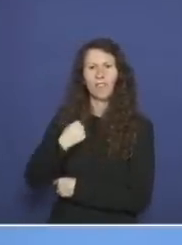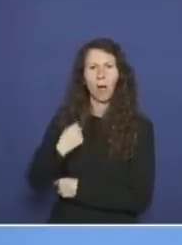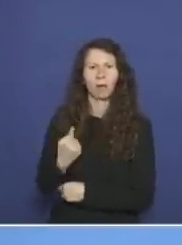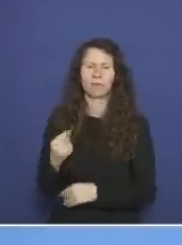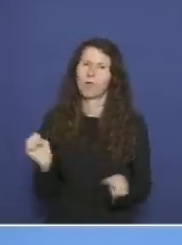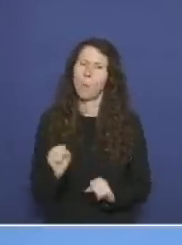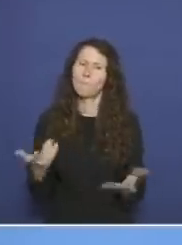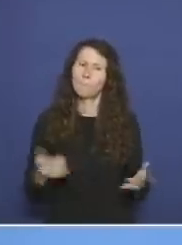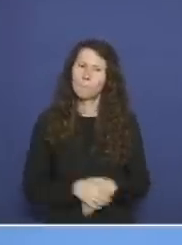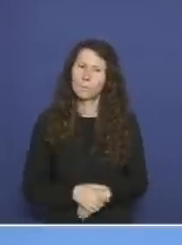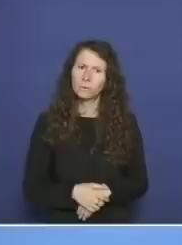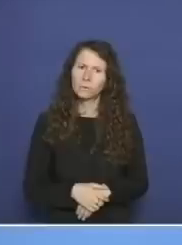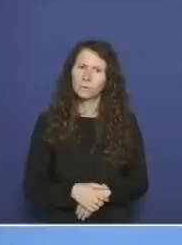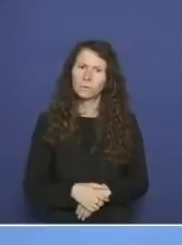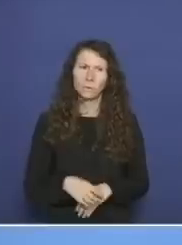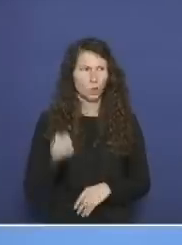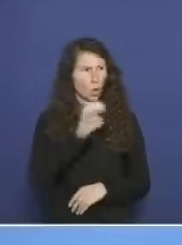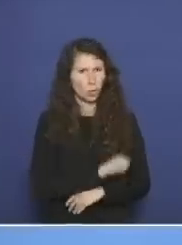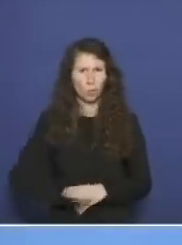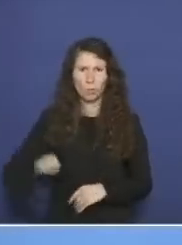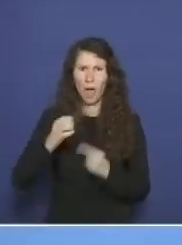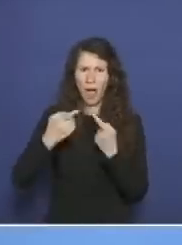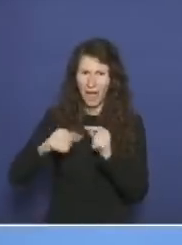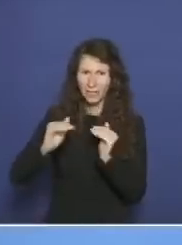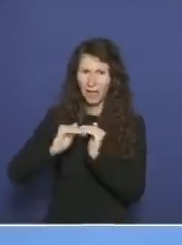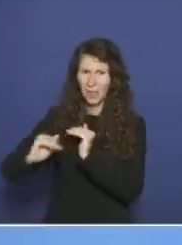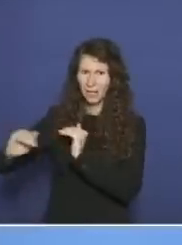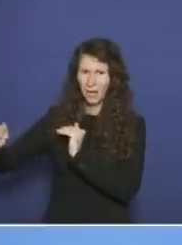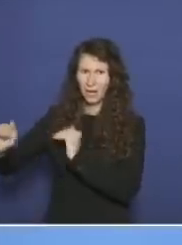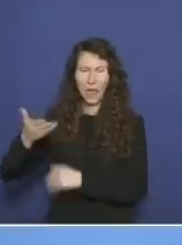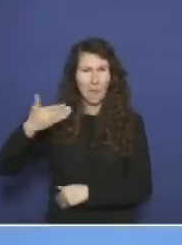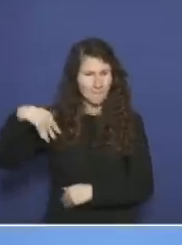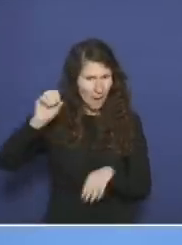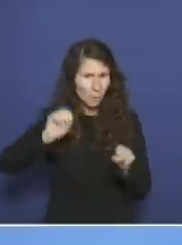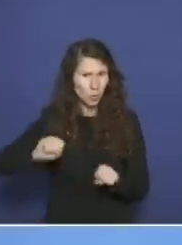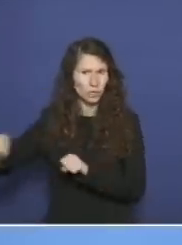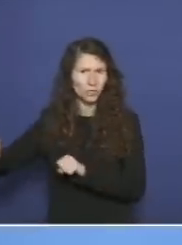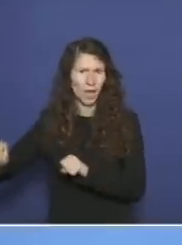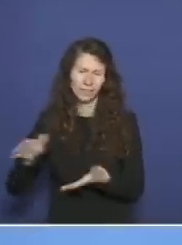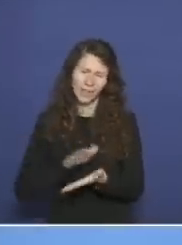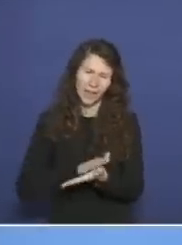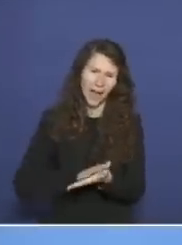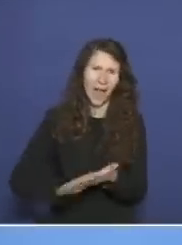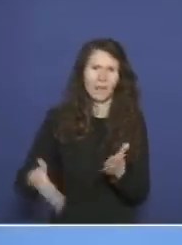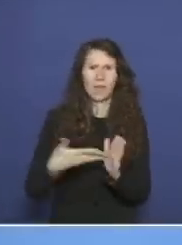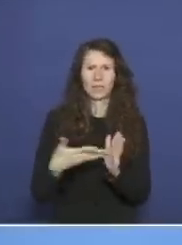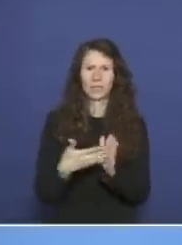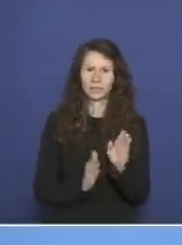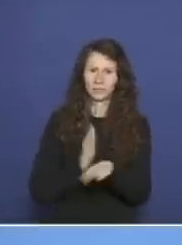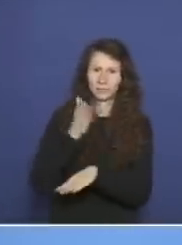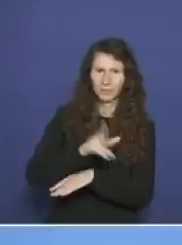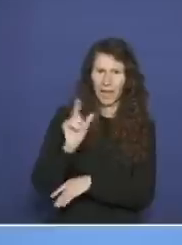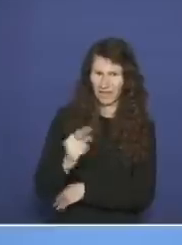Und es gibt, glaube ich, kein anderes Land in Europa, das mehr Möglichkeiten, niedrigschwelligen Tests zu haben, hat als